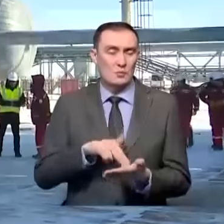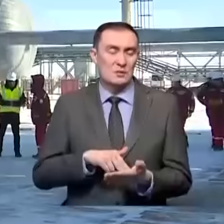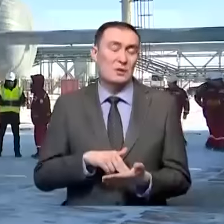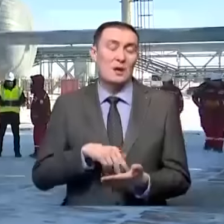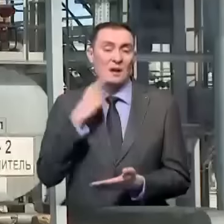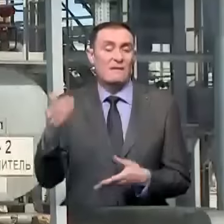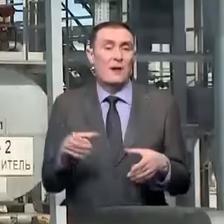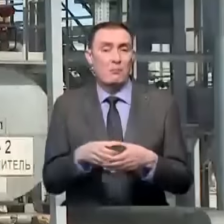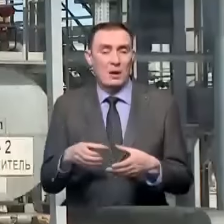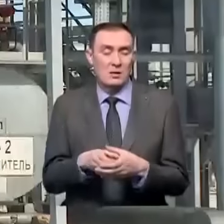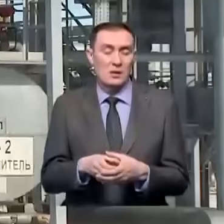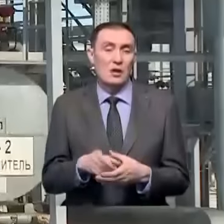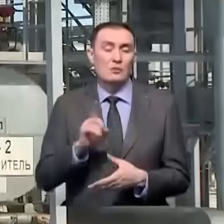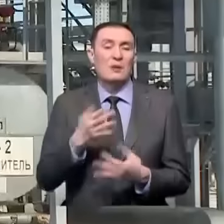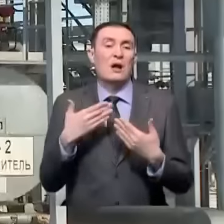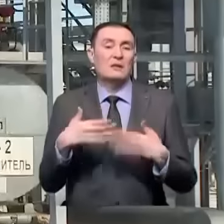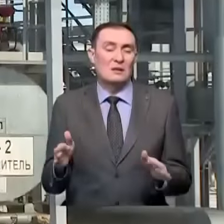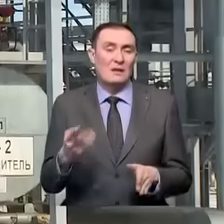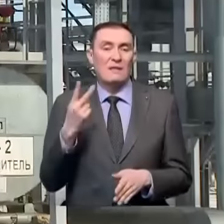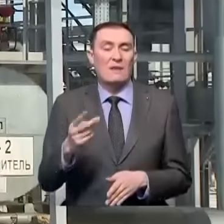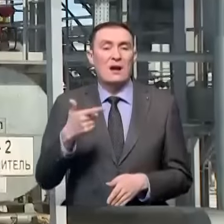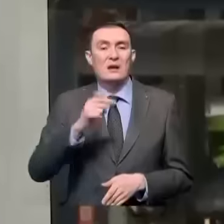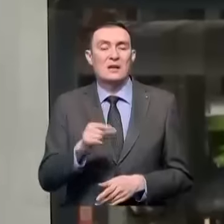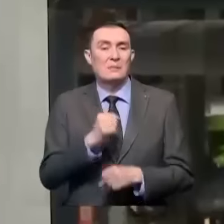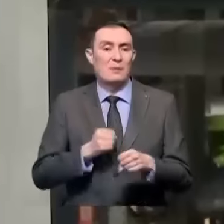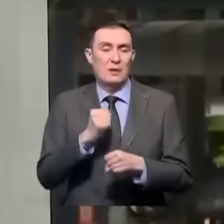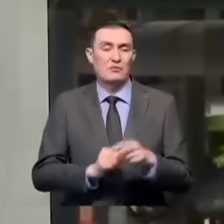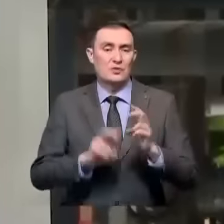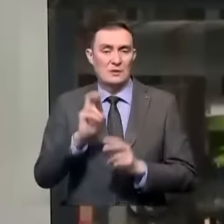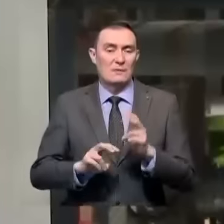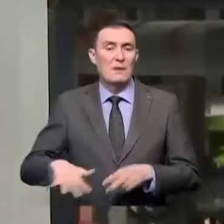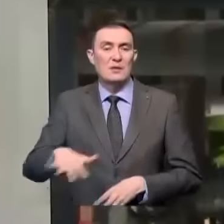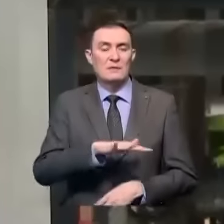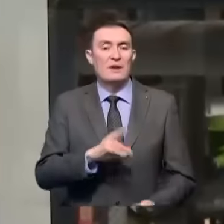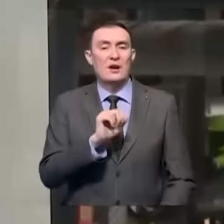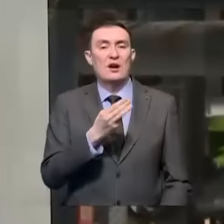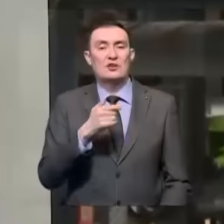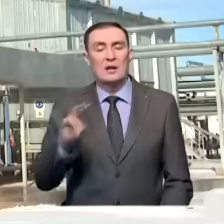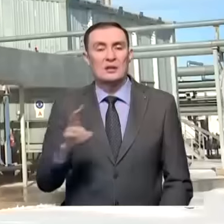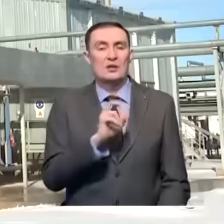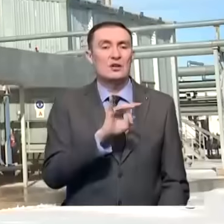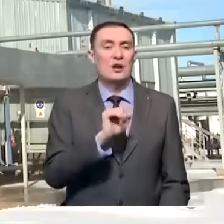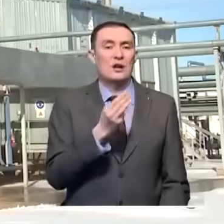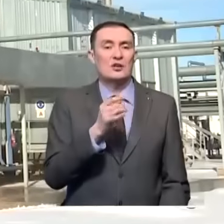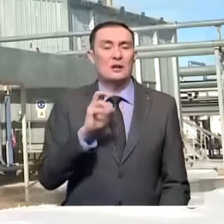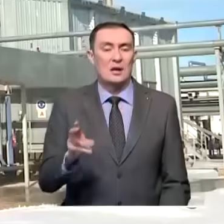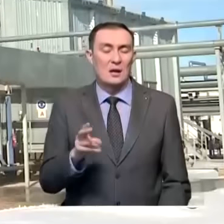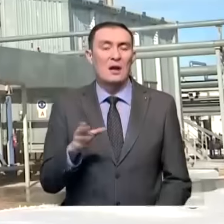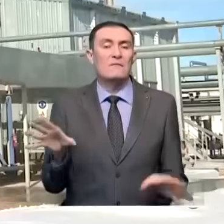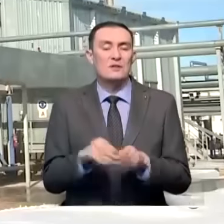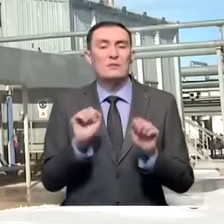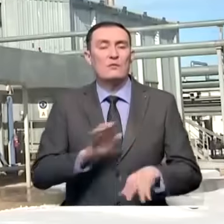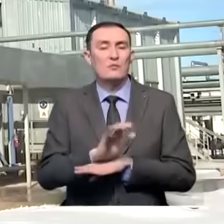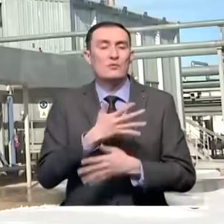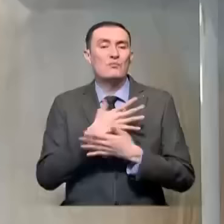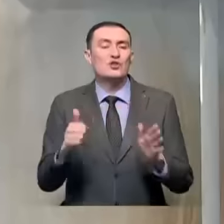говорят недропользователи, позволит открыть в стране два газоперерабатывающих завода на месторождениях Кашаган и Хара-Шаганак. Вместе они смогут